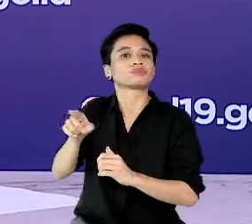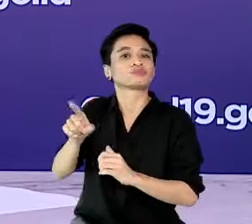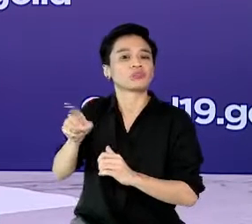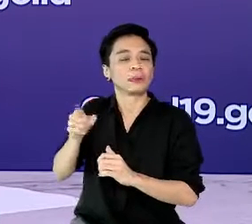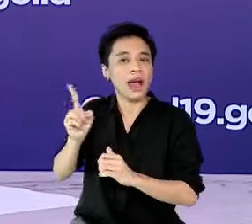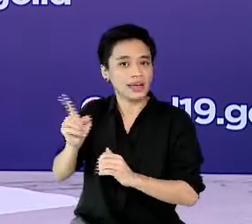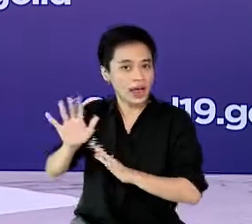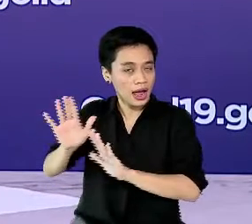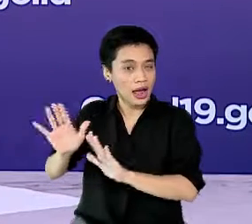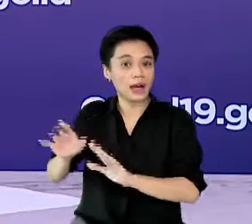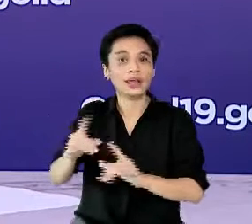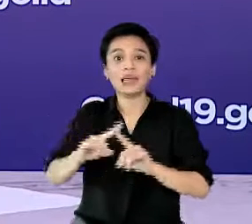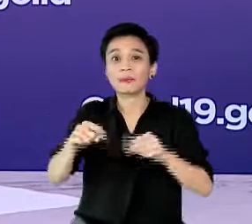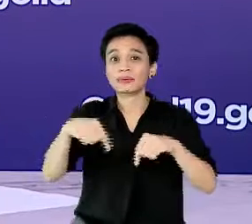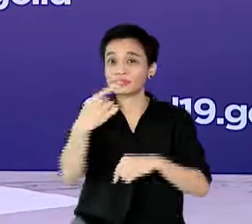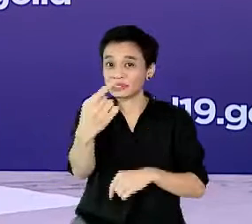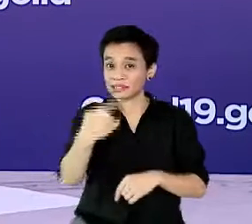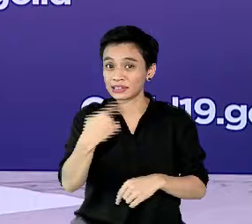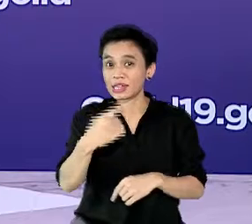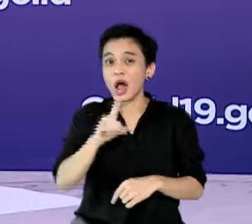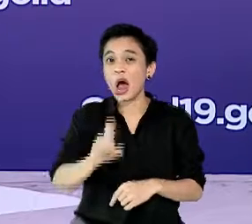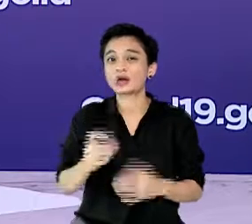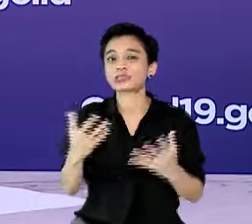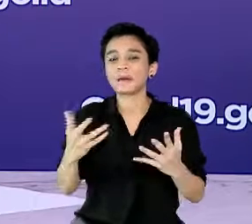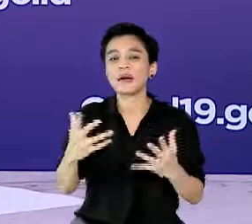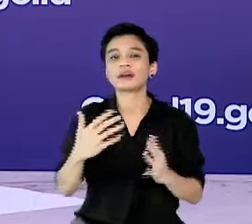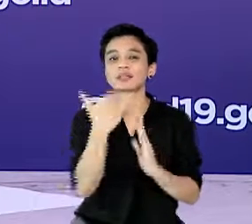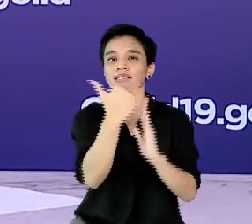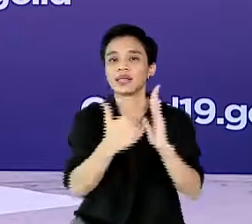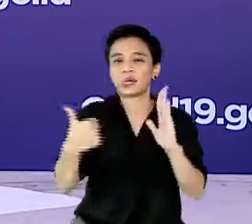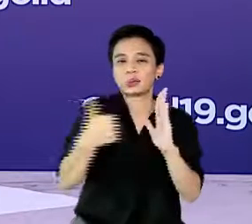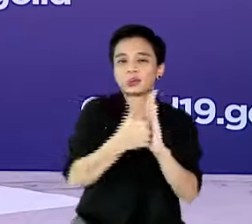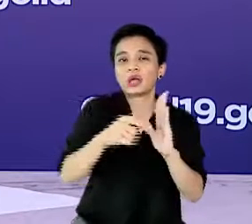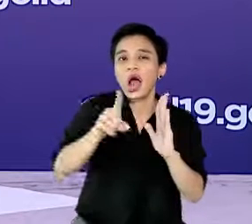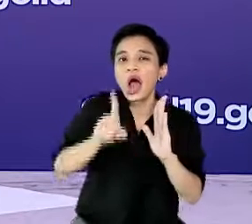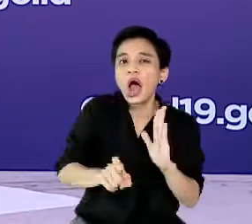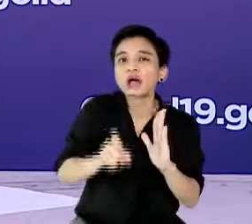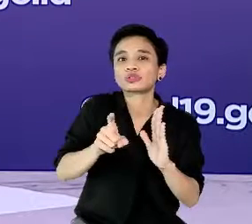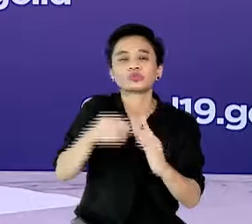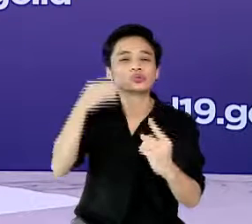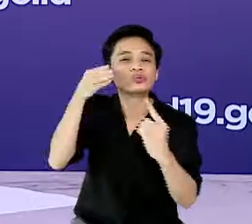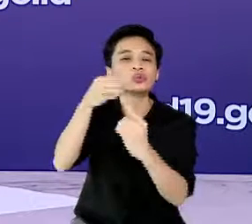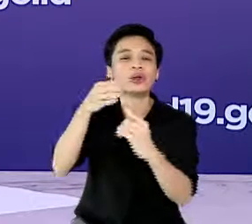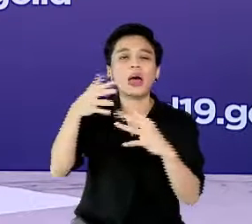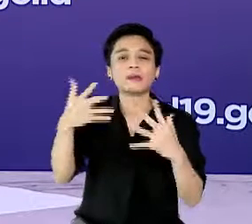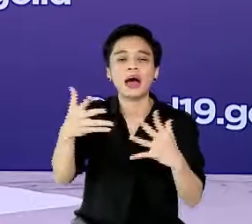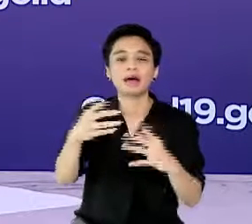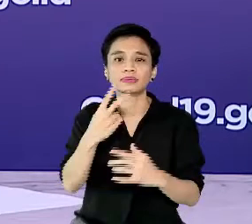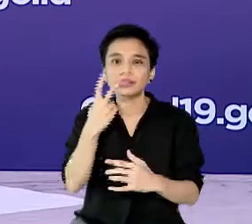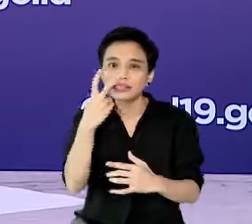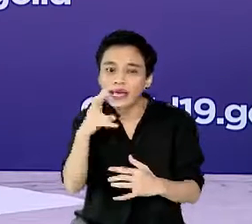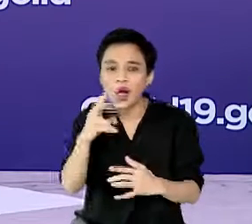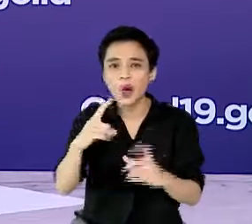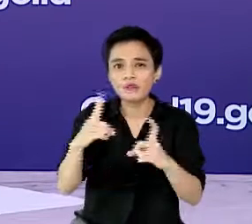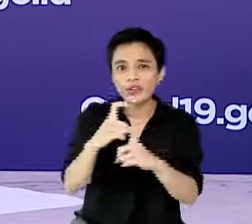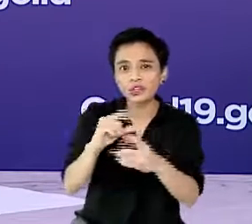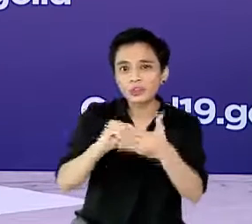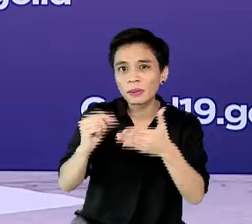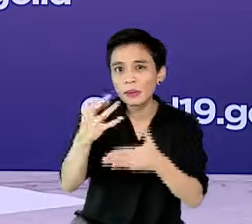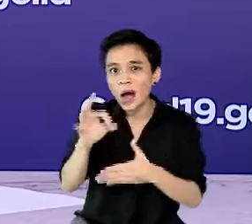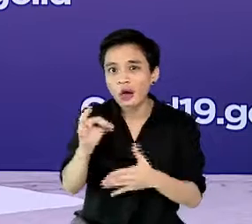ini ialah mematuhi protokol sebaik-baiknya untuk meminimalisir terpapar dengan variant variant tersebut